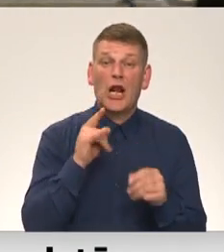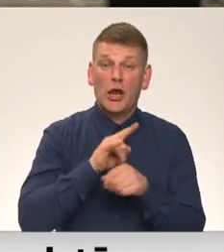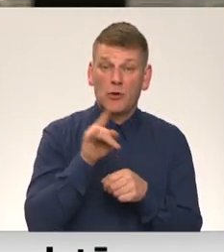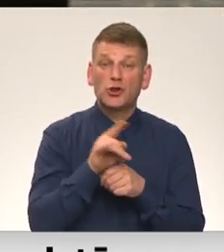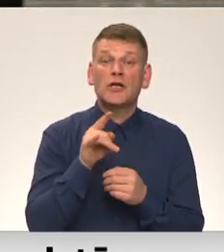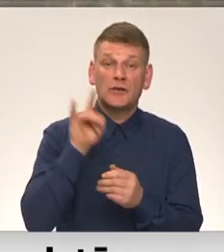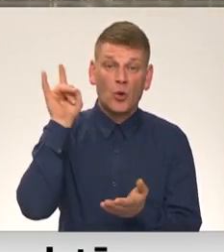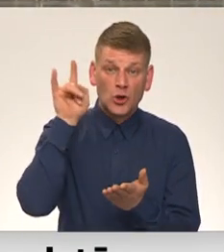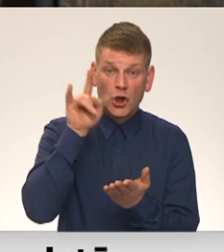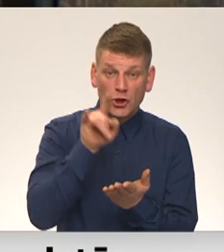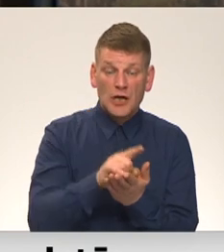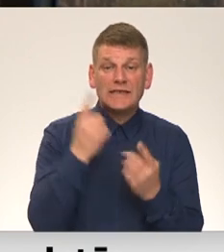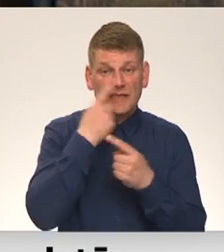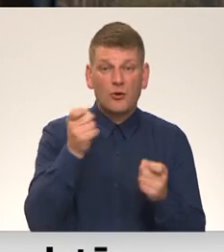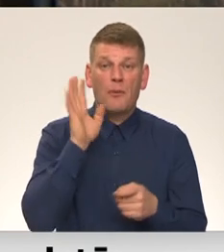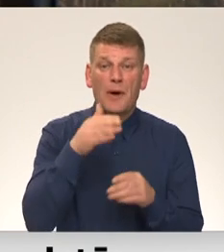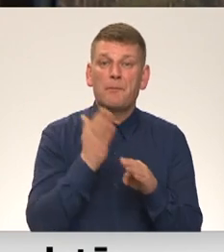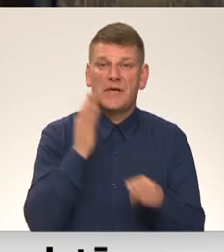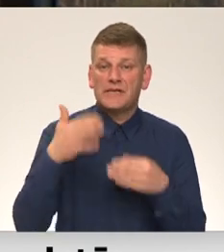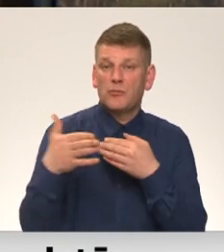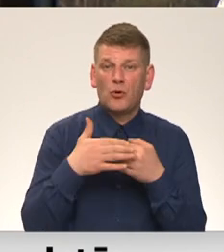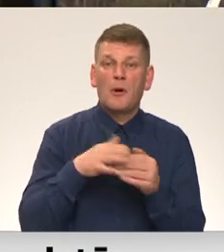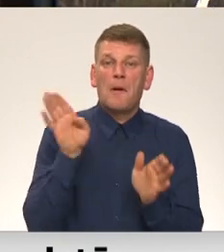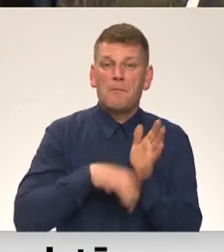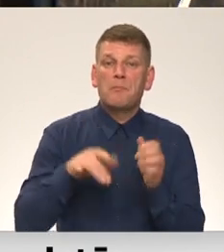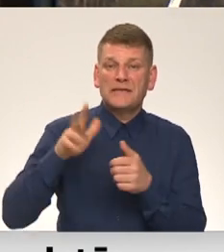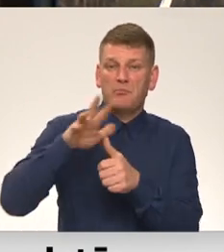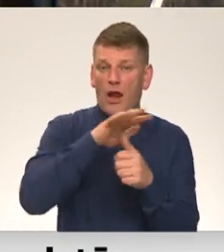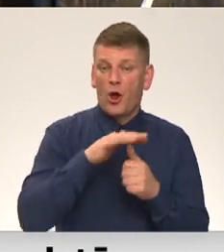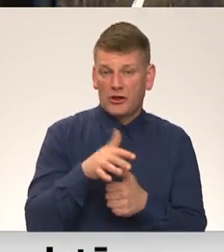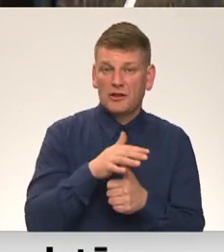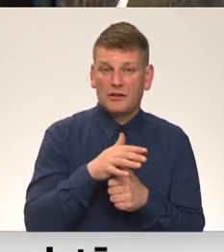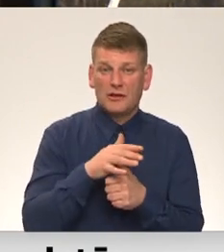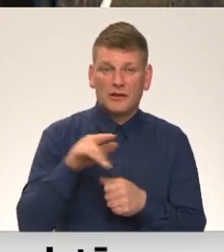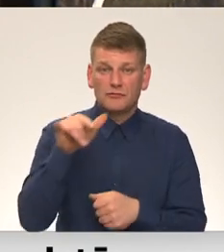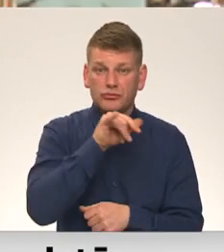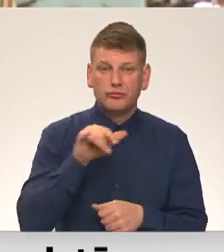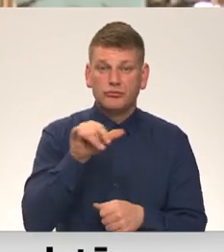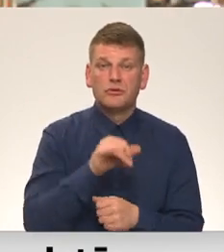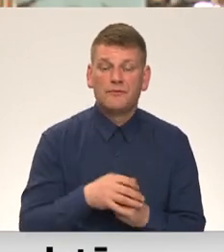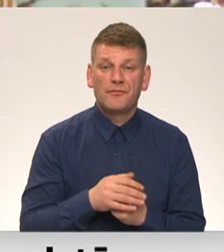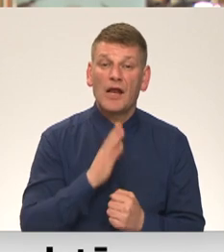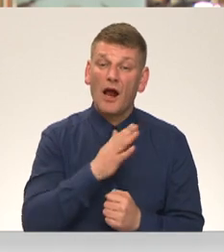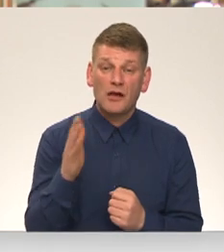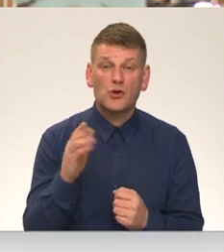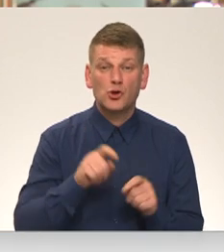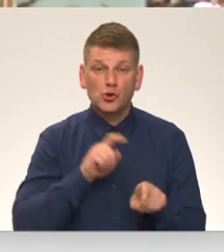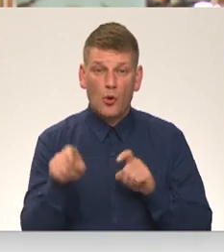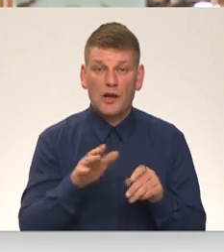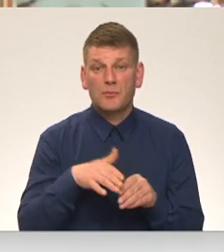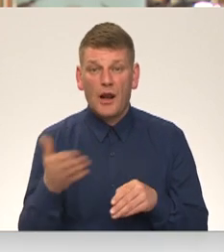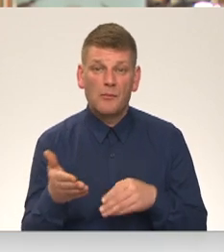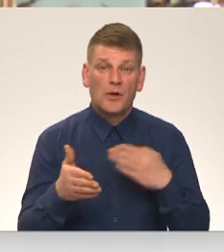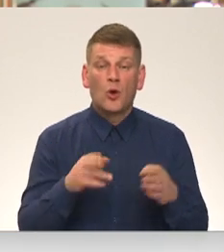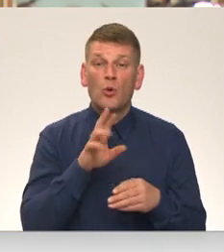piloti nosēšanās laikā ziņojuši par bīstami tuviem bezpilota gaisa kuģiem. Katrs solis pa labi vai pa kreisi